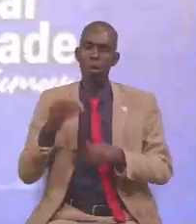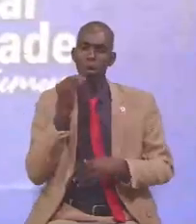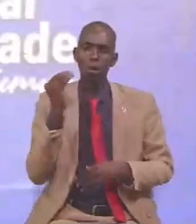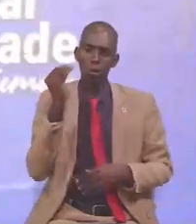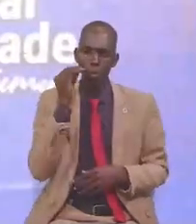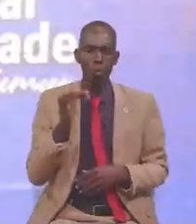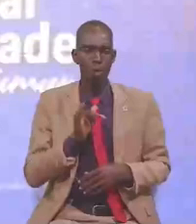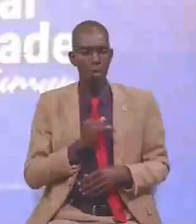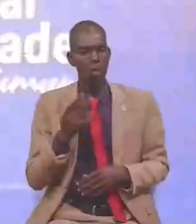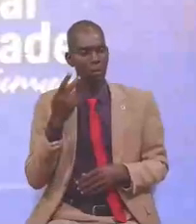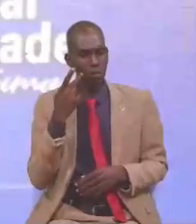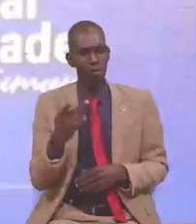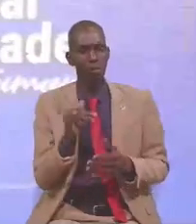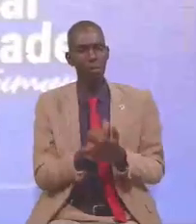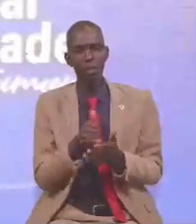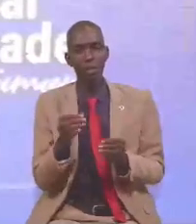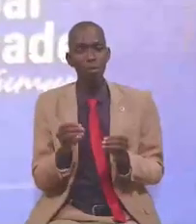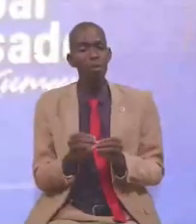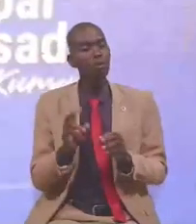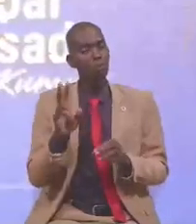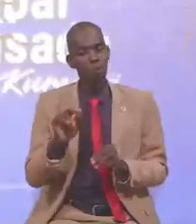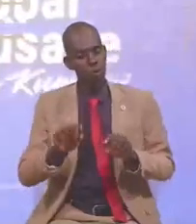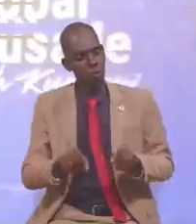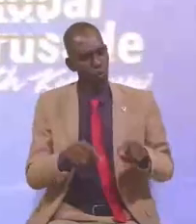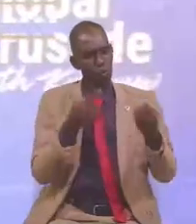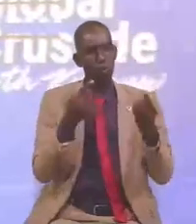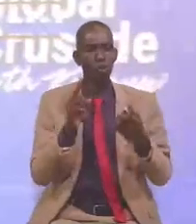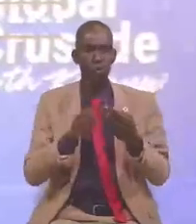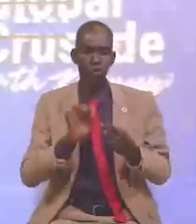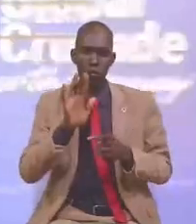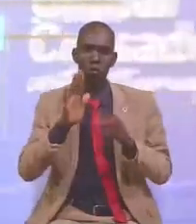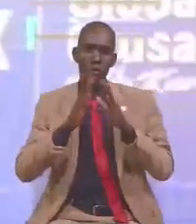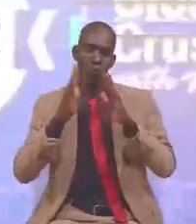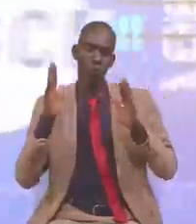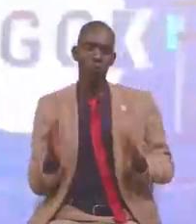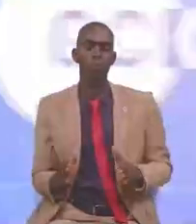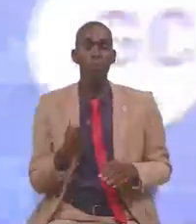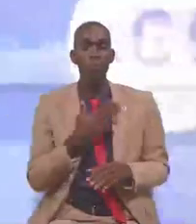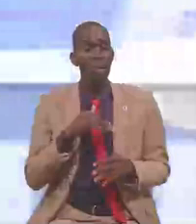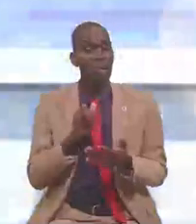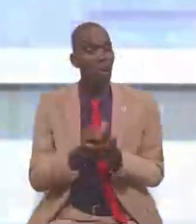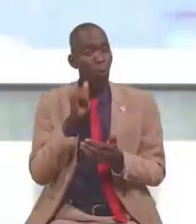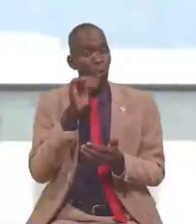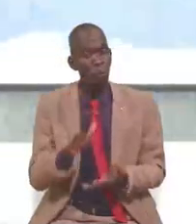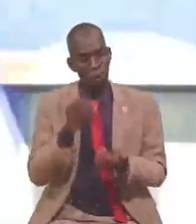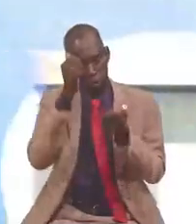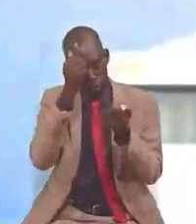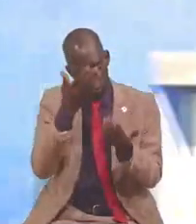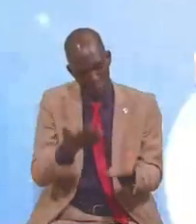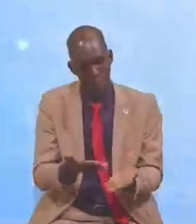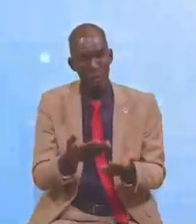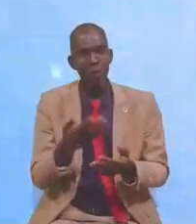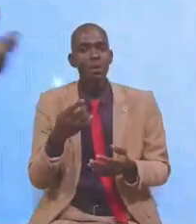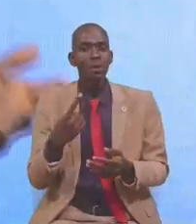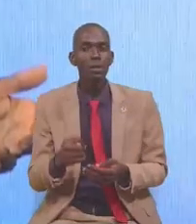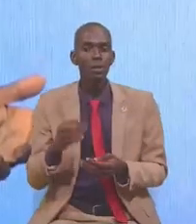et revoir cela. Va, va chez toi. Elle a obéi au Seigneur. Ce